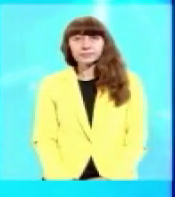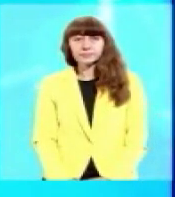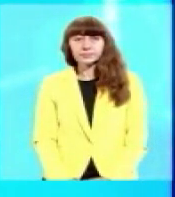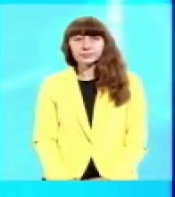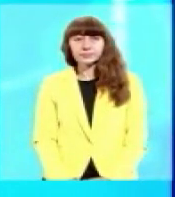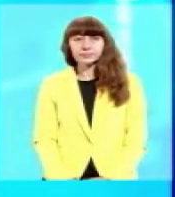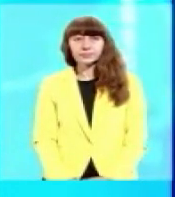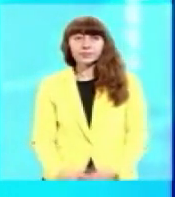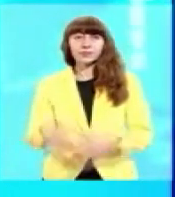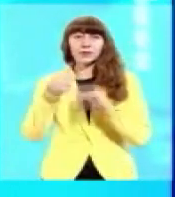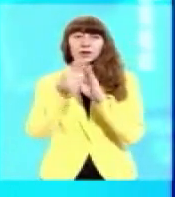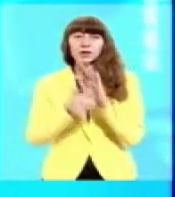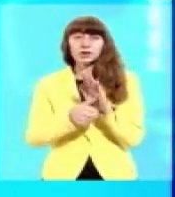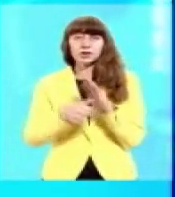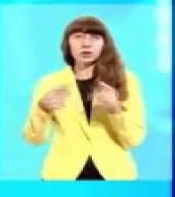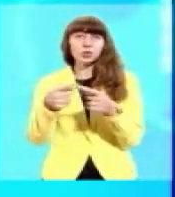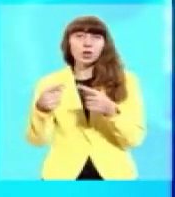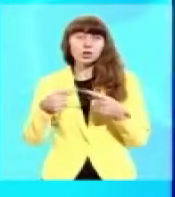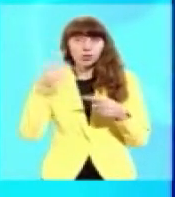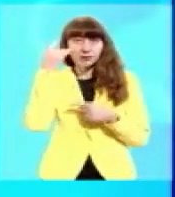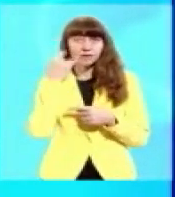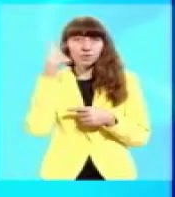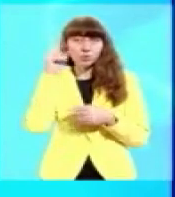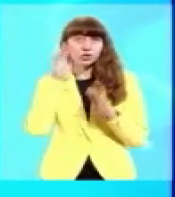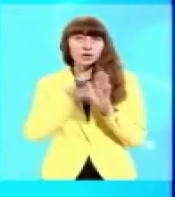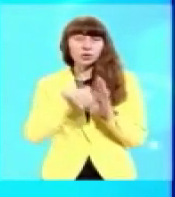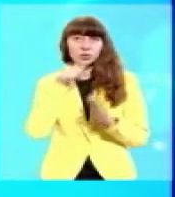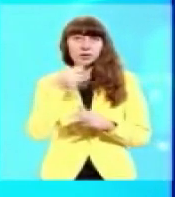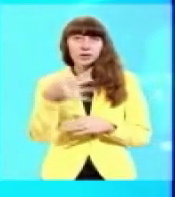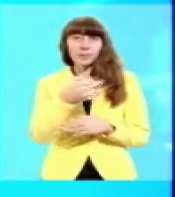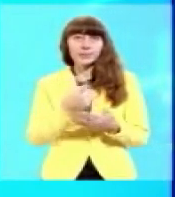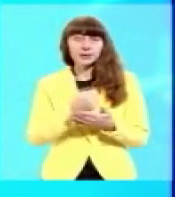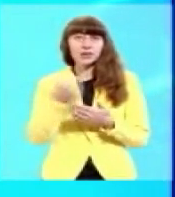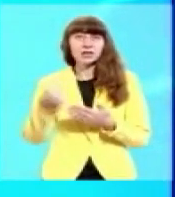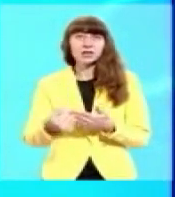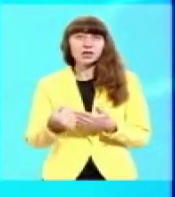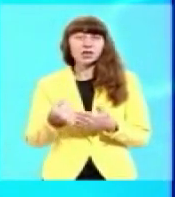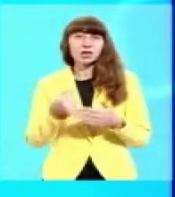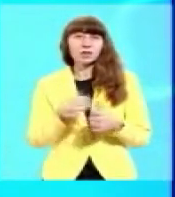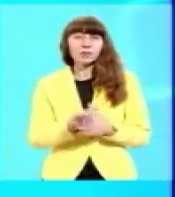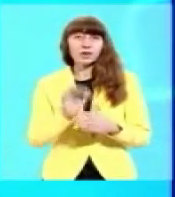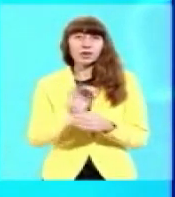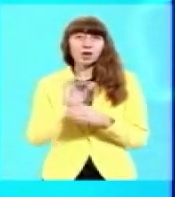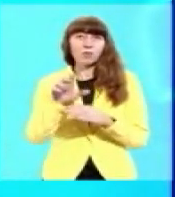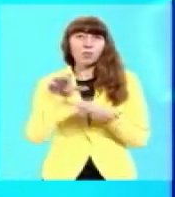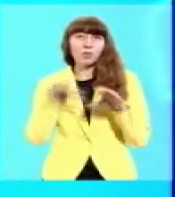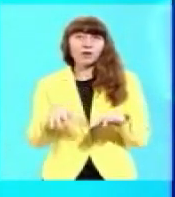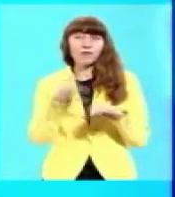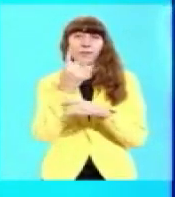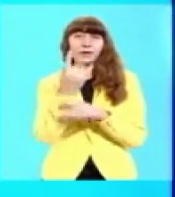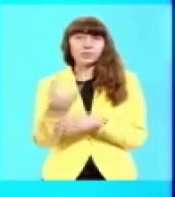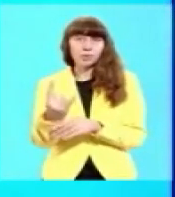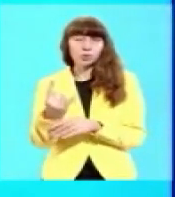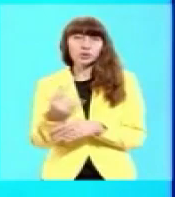Қазақстанның 16 өңірінде, оның ішінде Қостанай облысында да бала құқықтары жөнінде уәкілеттілік тағайындалды. Олардың қатарында үкіметтік